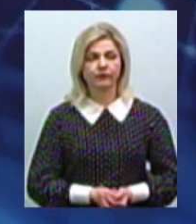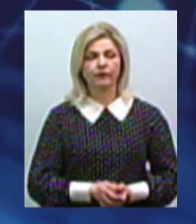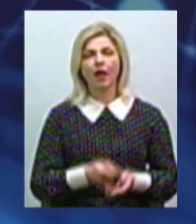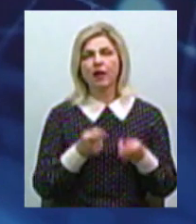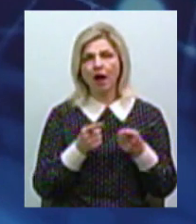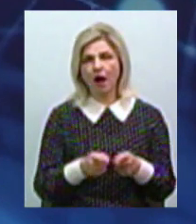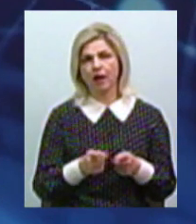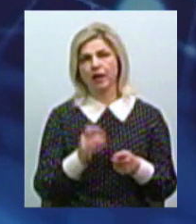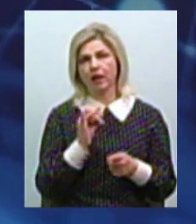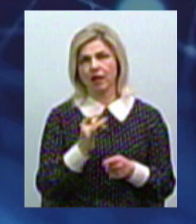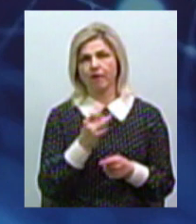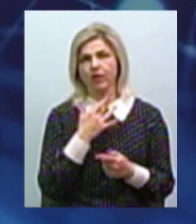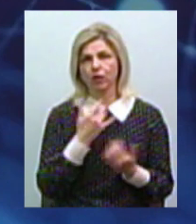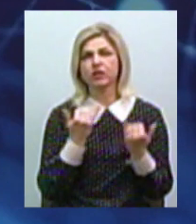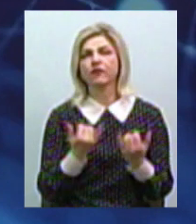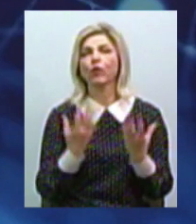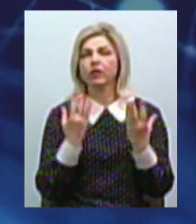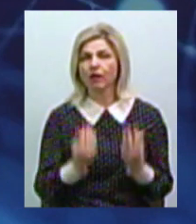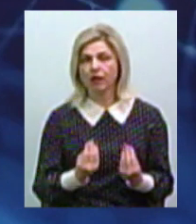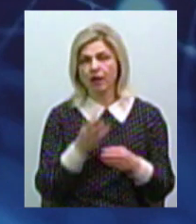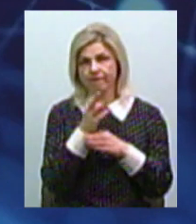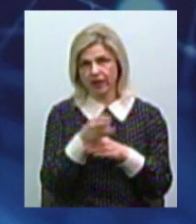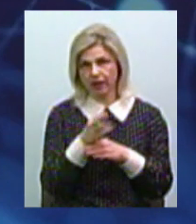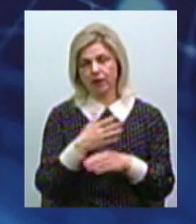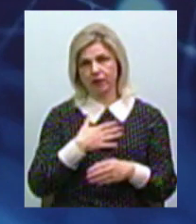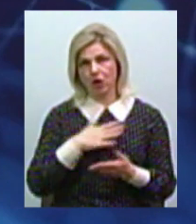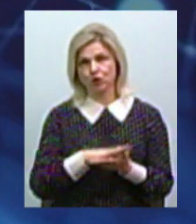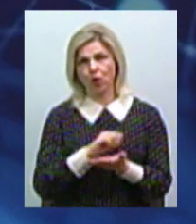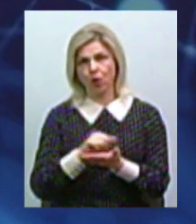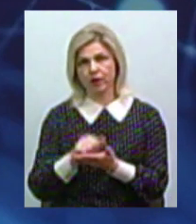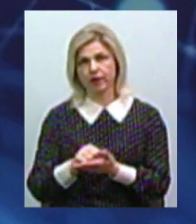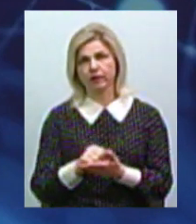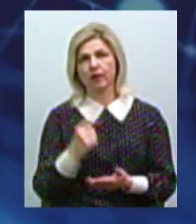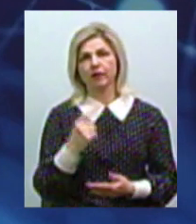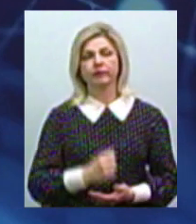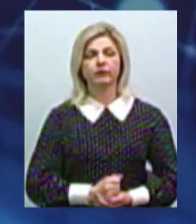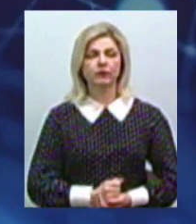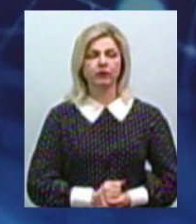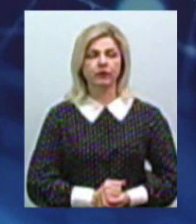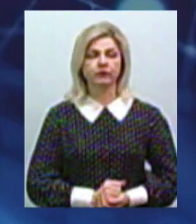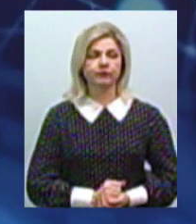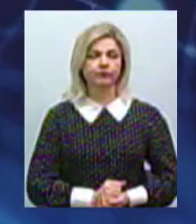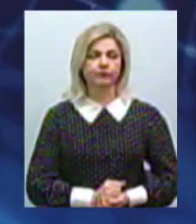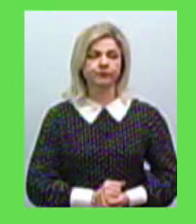Реалії та виклики сьогодення». Відео наших колег з ЮА «Перше». Будь ласка.